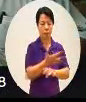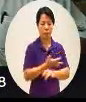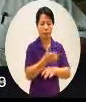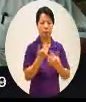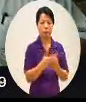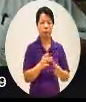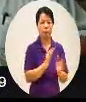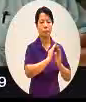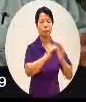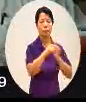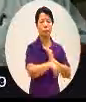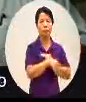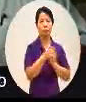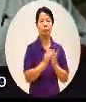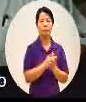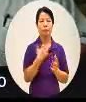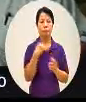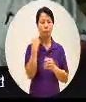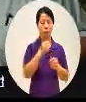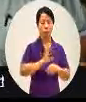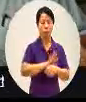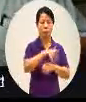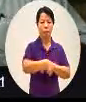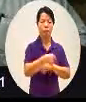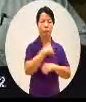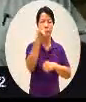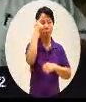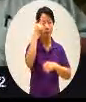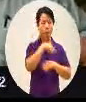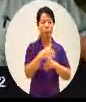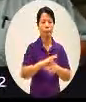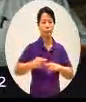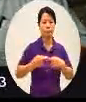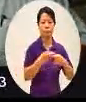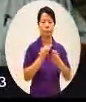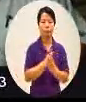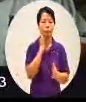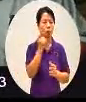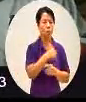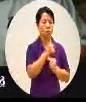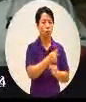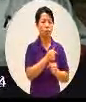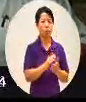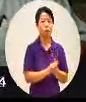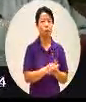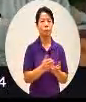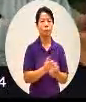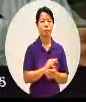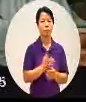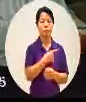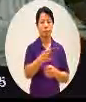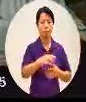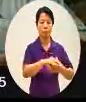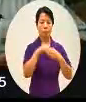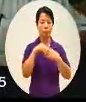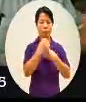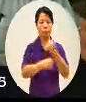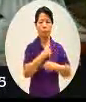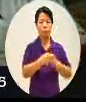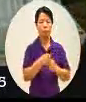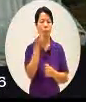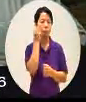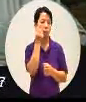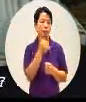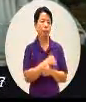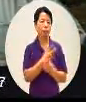沟。 爱河源头今年整治的，是讲伊来整治然后，不但会当哦带动观光